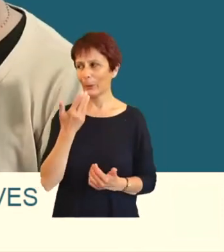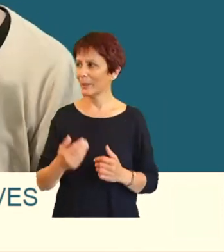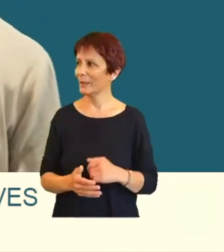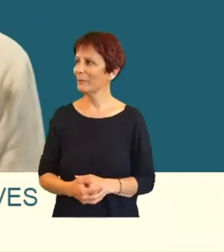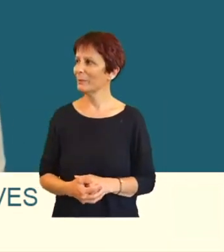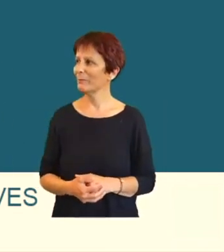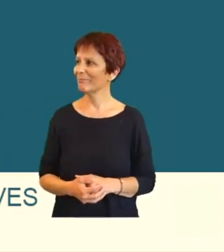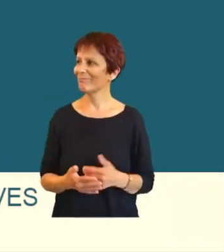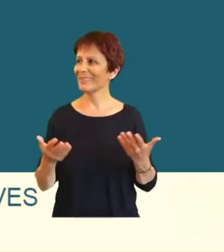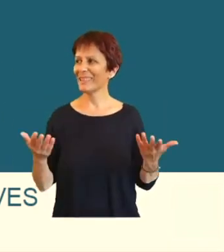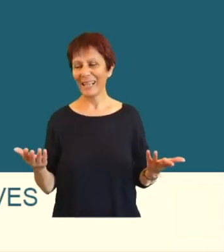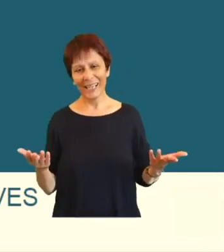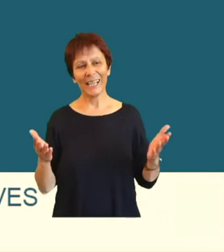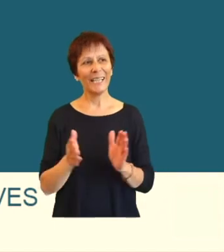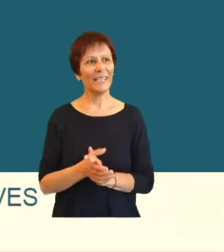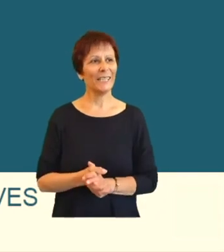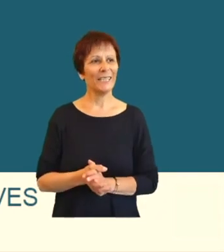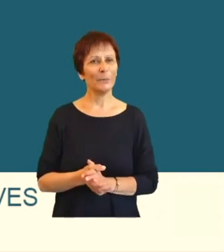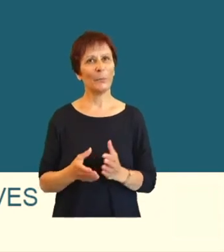Eh bien,